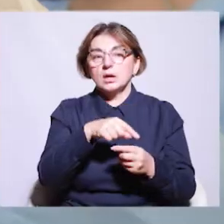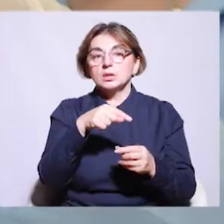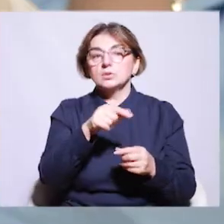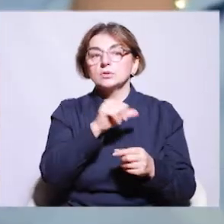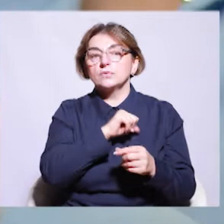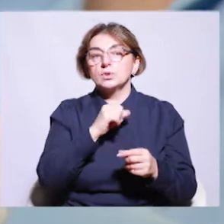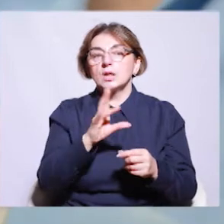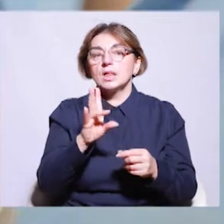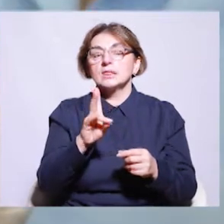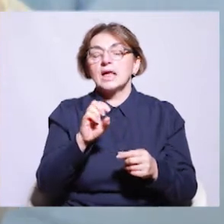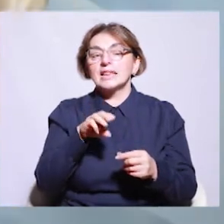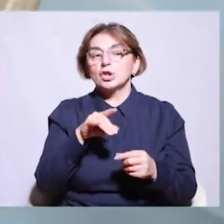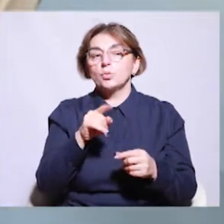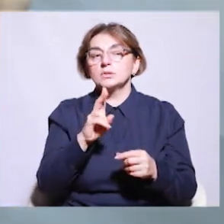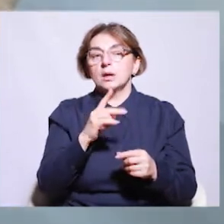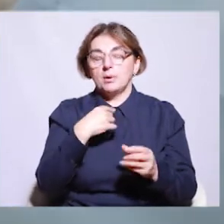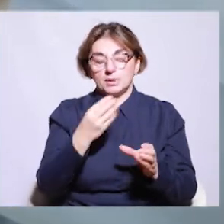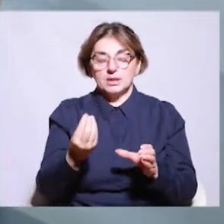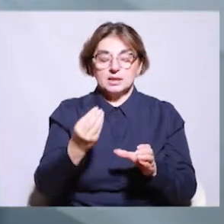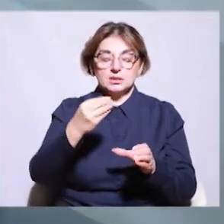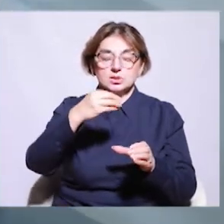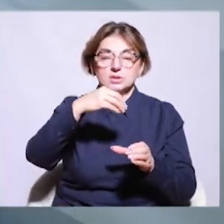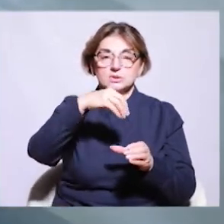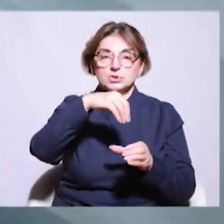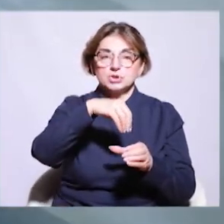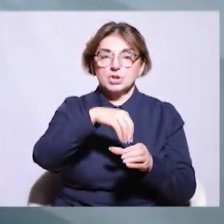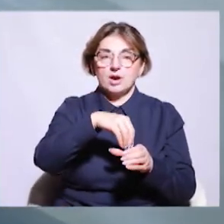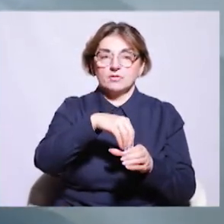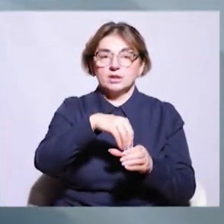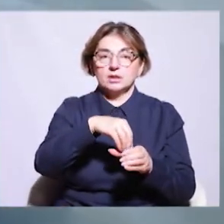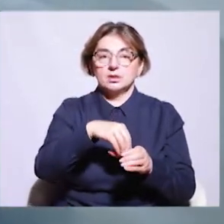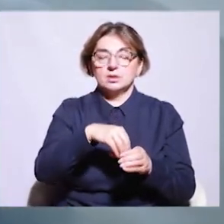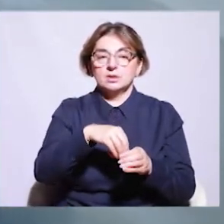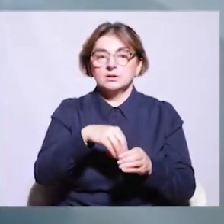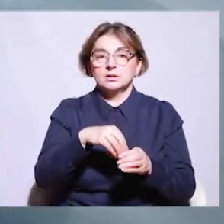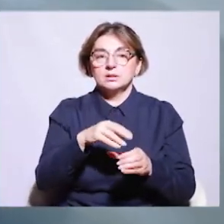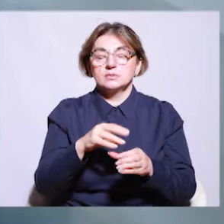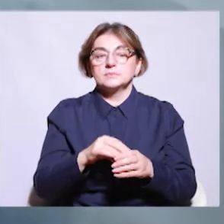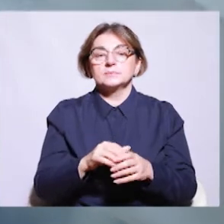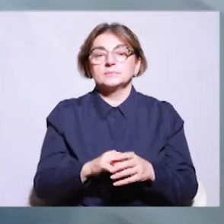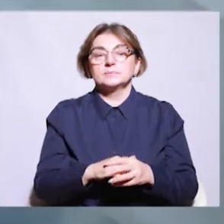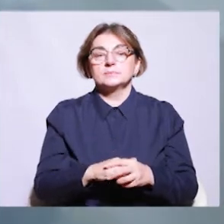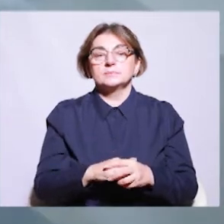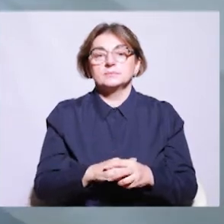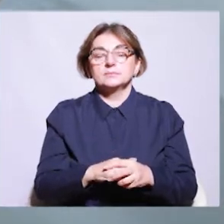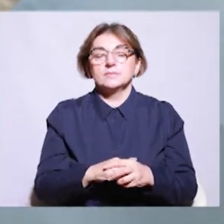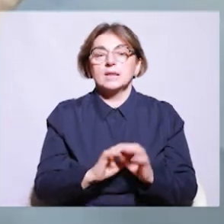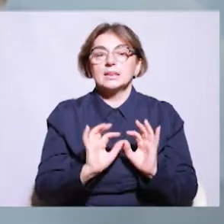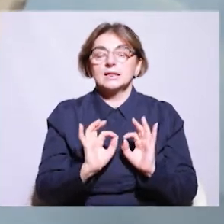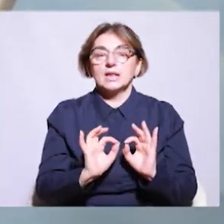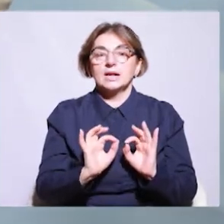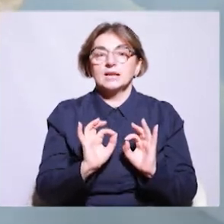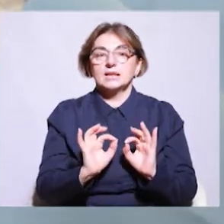არის ნატრიუმის კარბონატი. ეხლა მე თქვენთან ერთად აი ამ ბუშტში მოთავსებულ ნატრიუმის კარბონატს